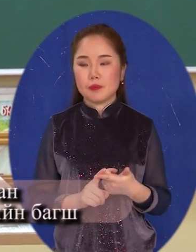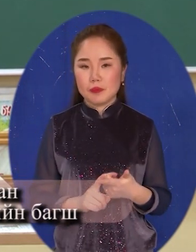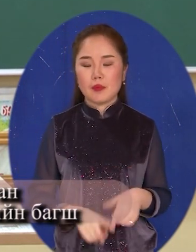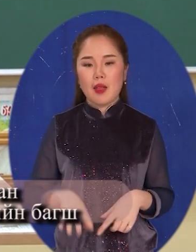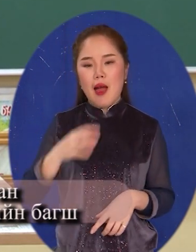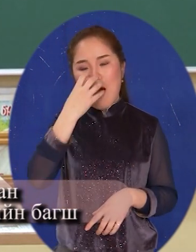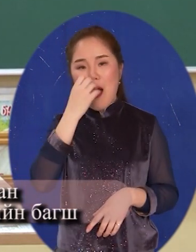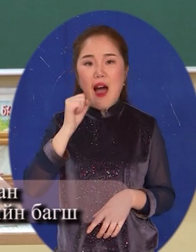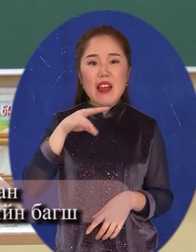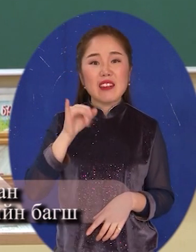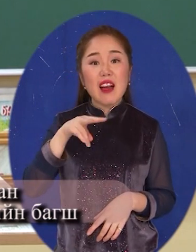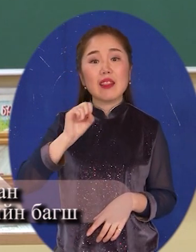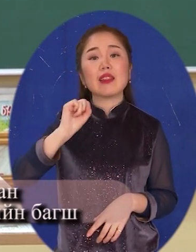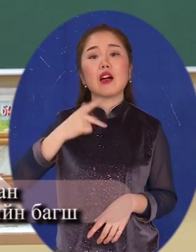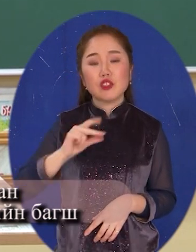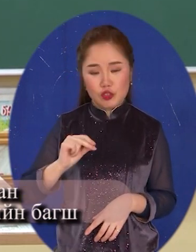Және